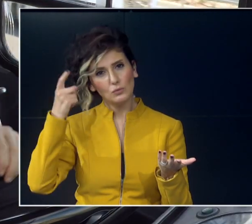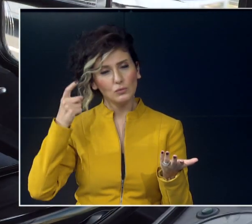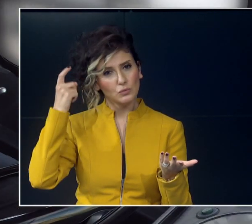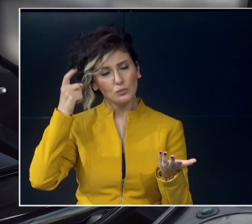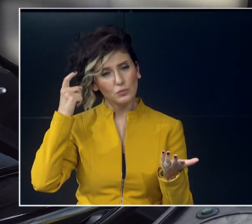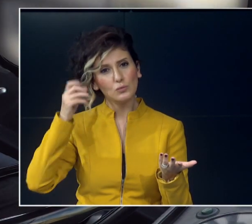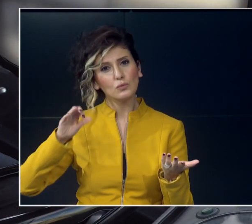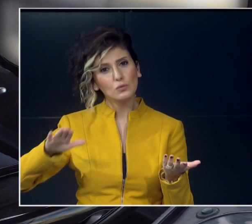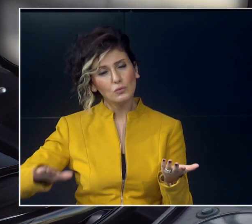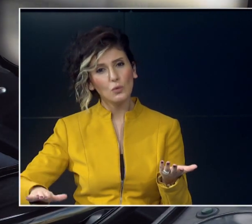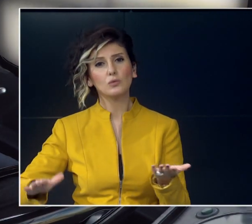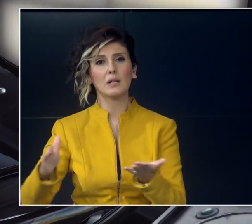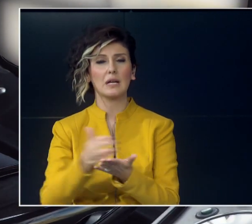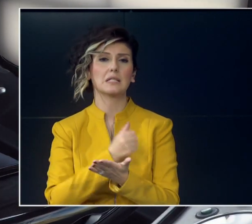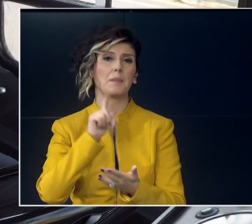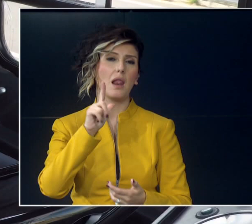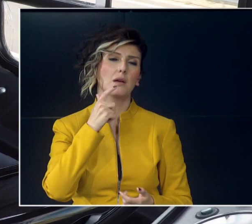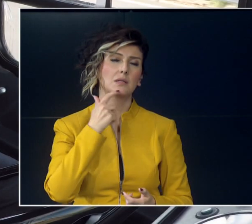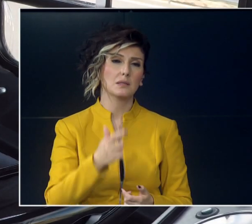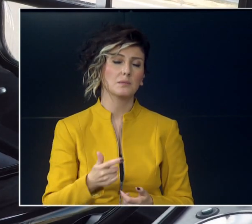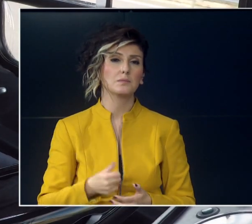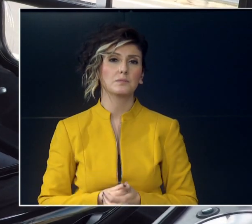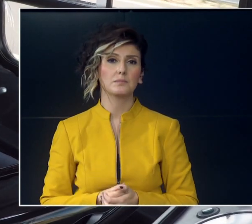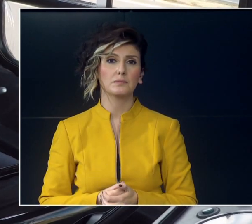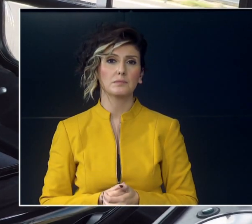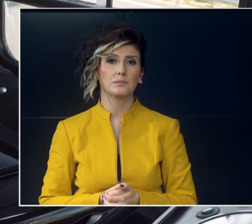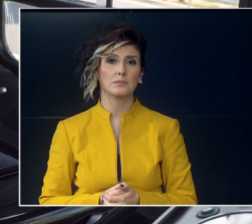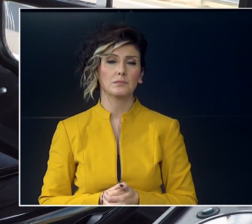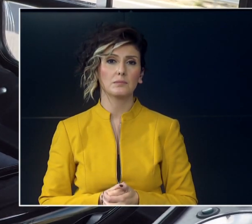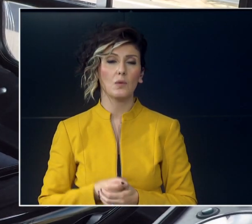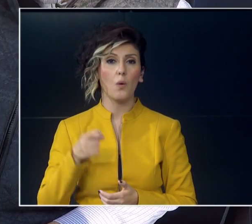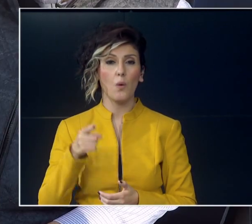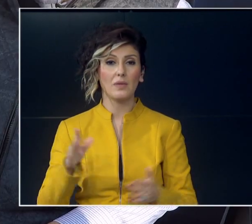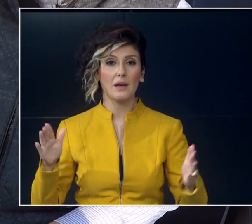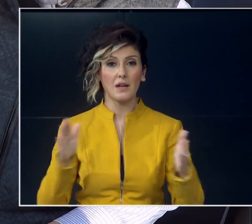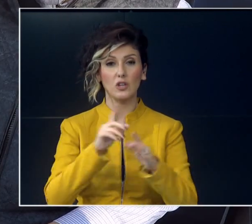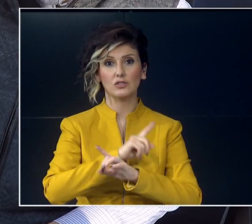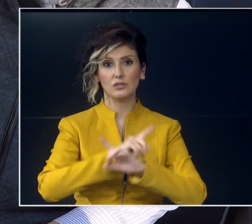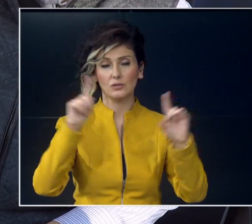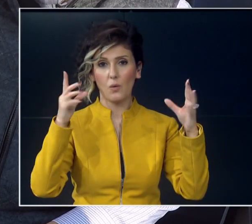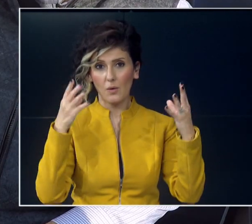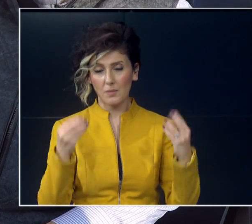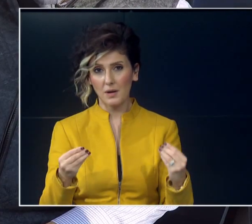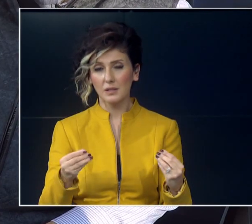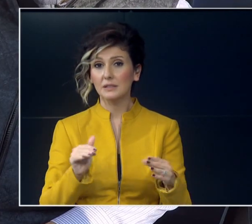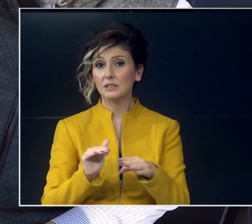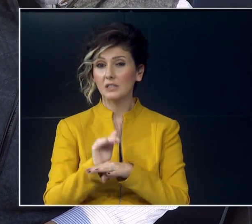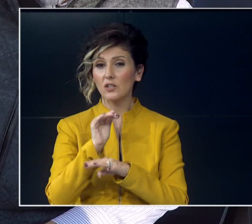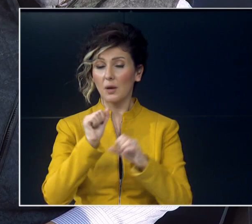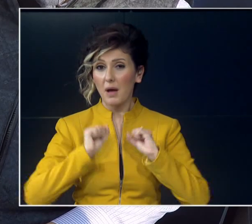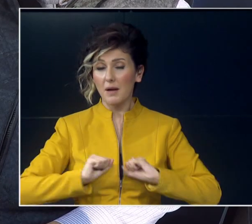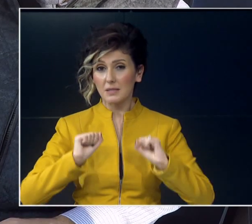düşüncesinin çocuklukta kazanılması lazım ki onlara karşı koyabilme, yaşama